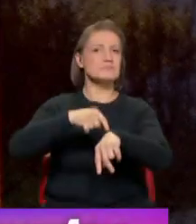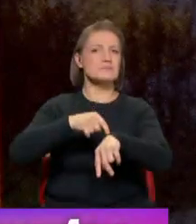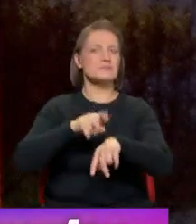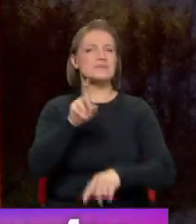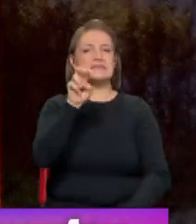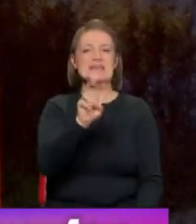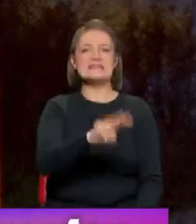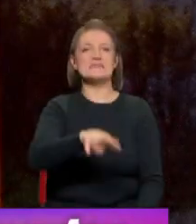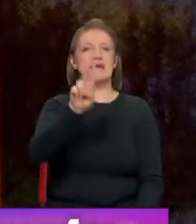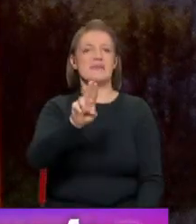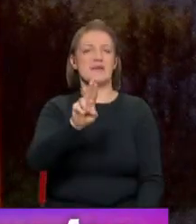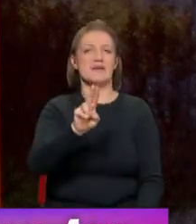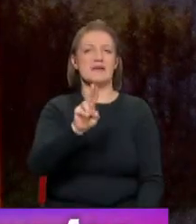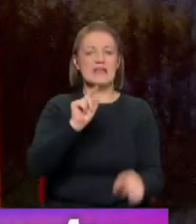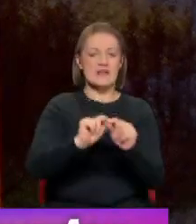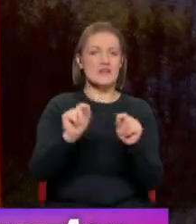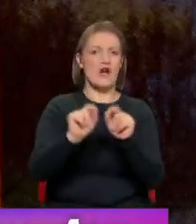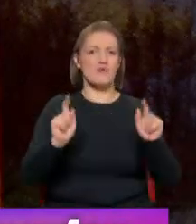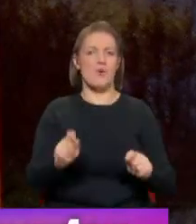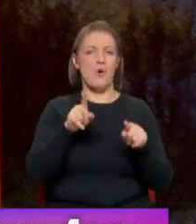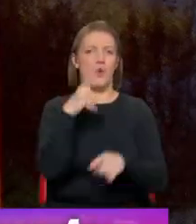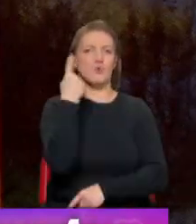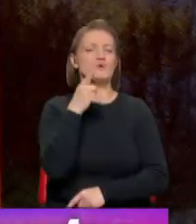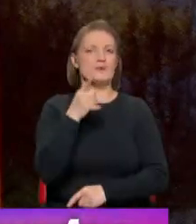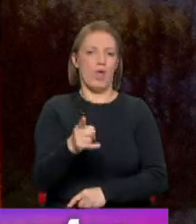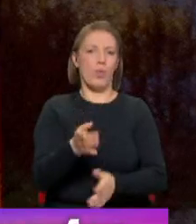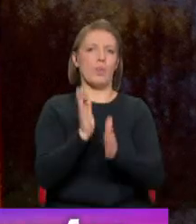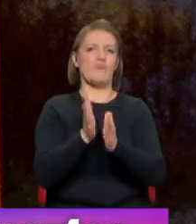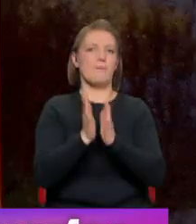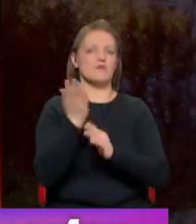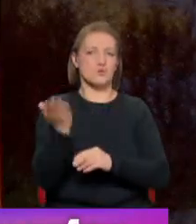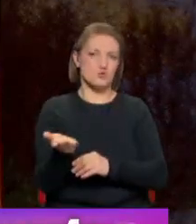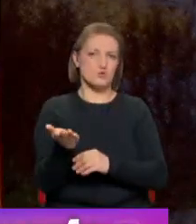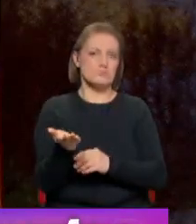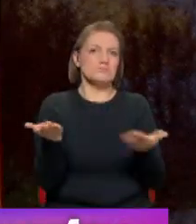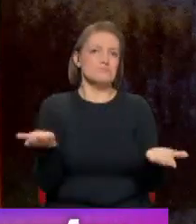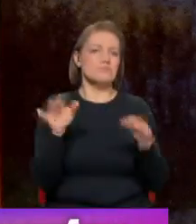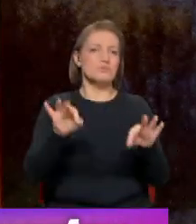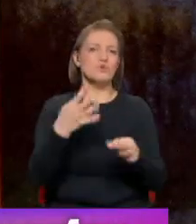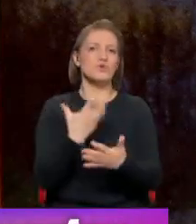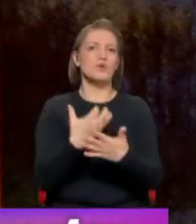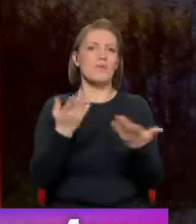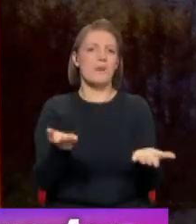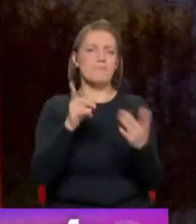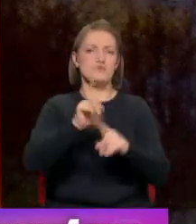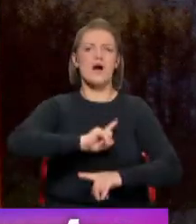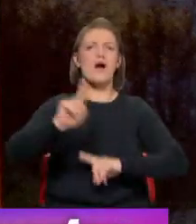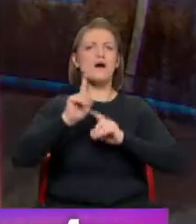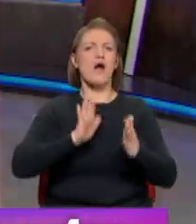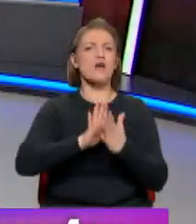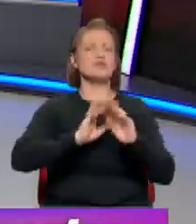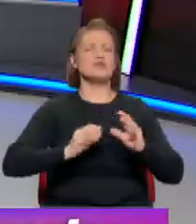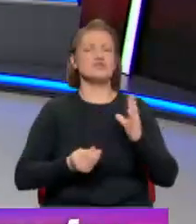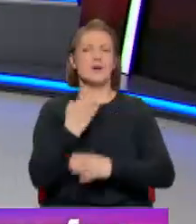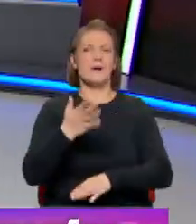doğumu 8.27. Tasarruf yapıyormuşuz, o yüzden de devam ediyormuş. İşte bu uygulama. Bu uygulamaya itirazlar.